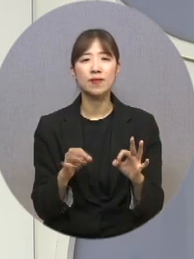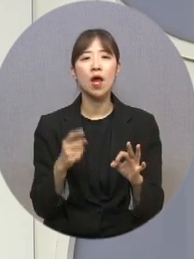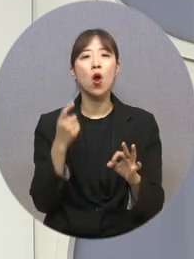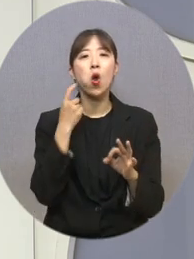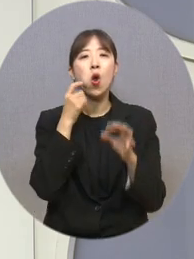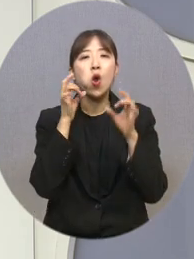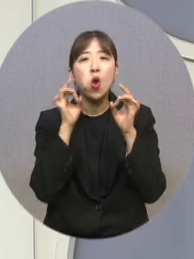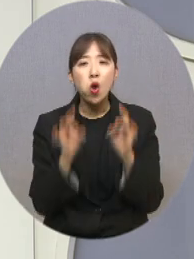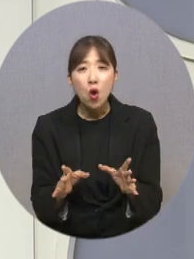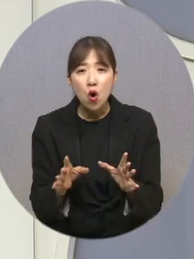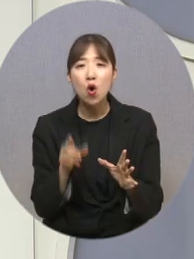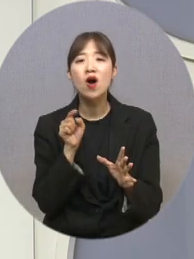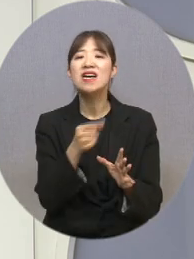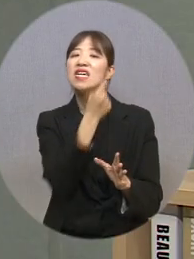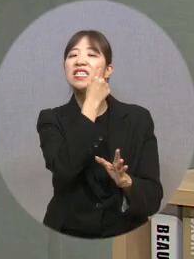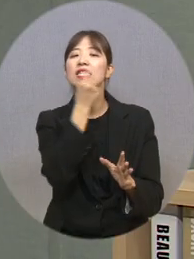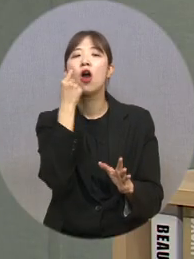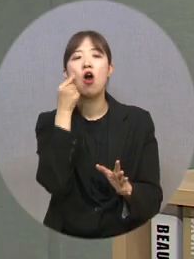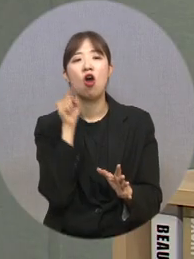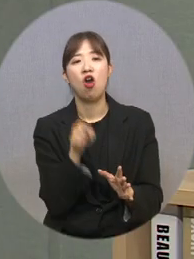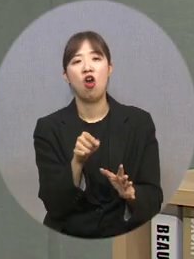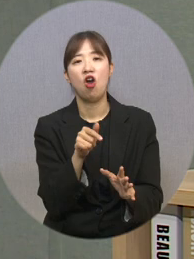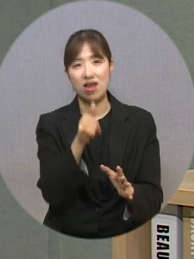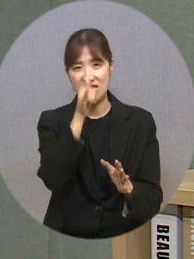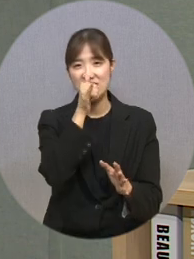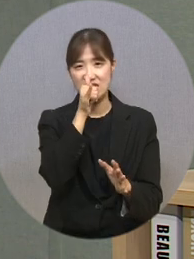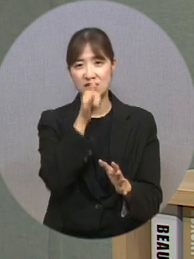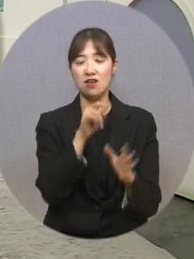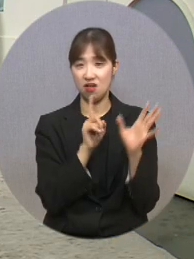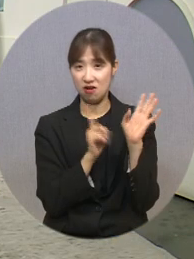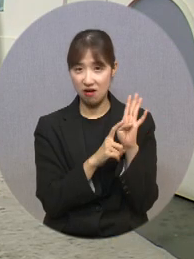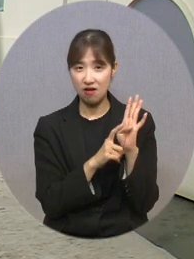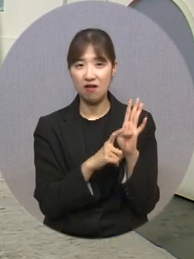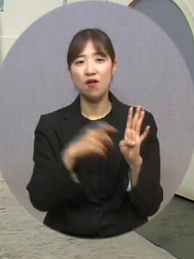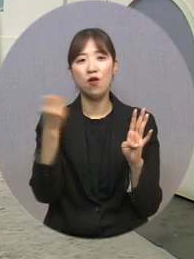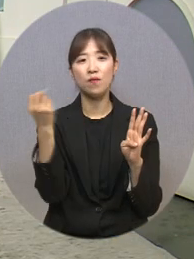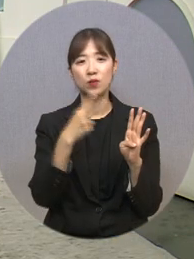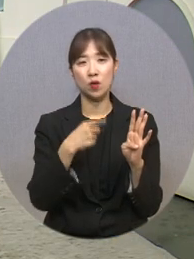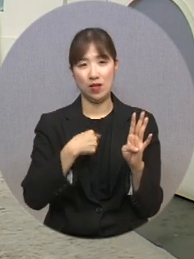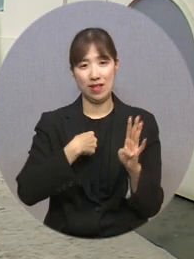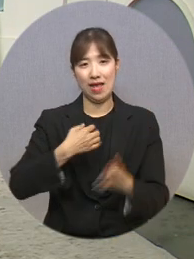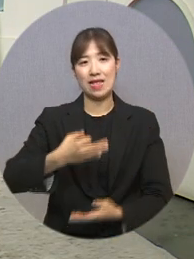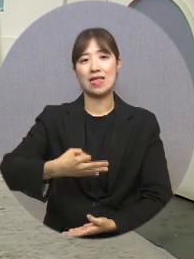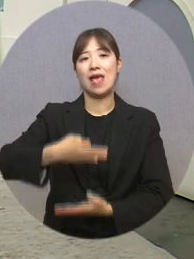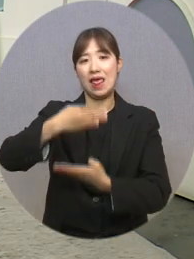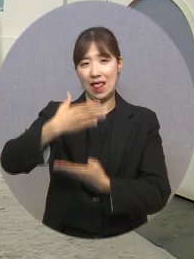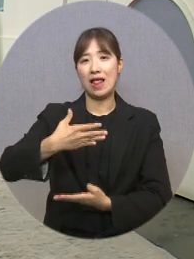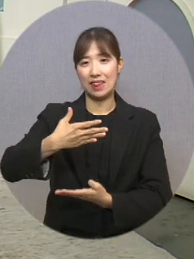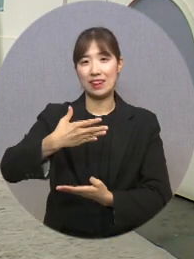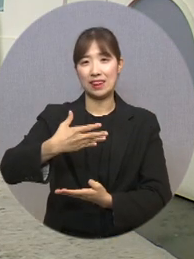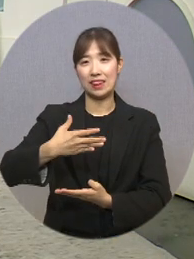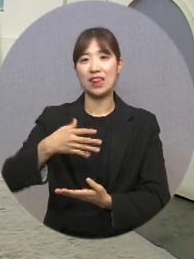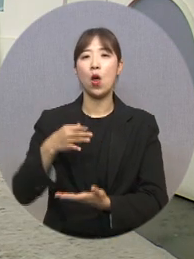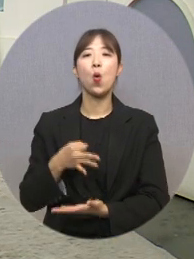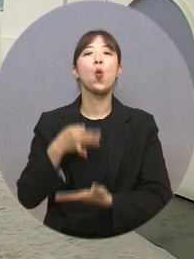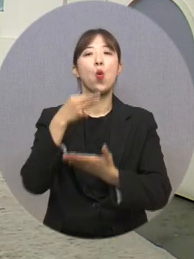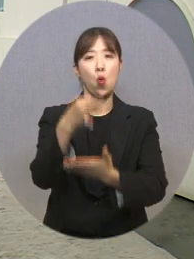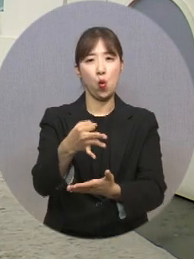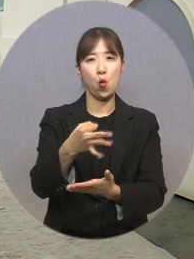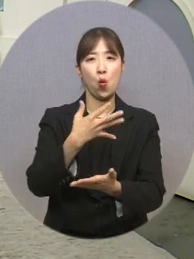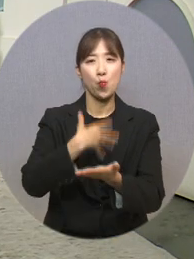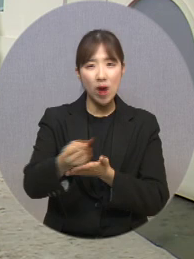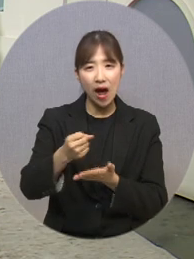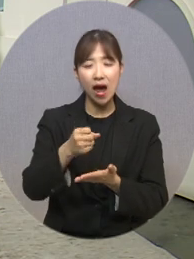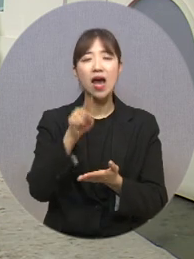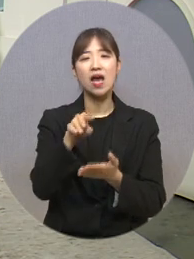기망 증거 그러니까 사기꾼이 속였다는 증거 그것만 있으면 그거하고 그렇죠. 그다음에 거기에 따라서 내가 재산을 줬다는 거 처분 증거 두